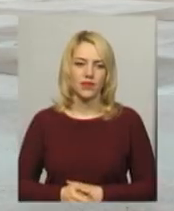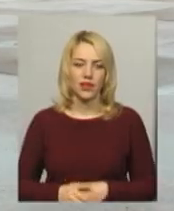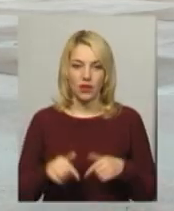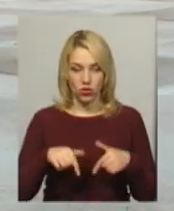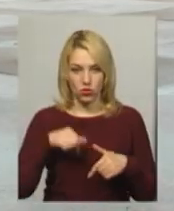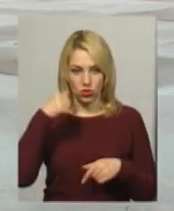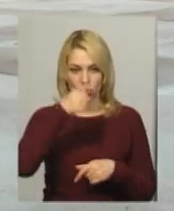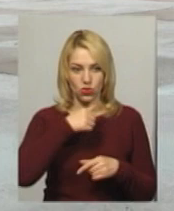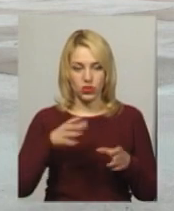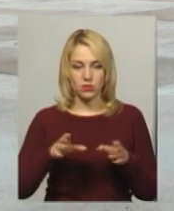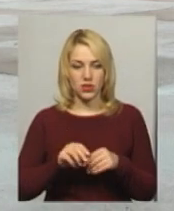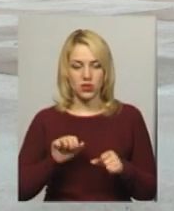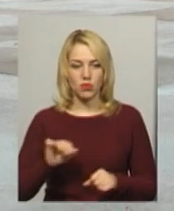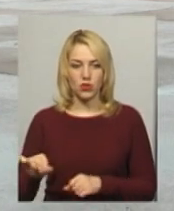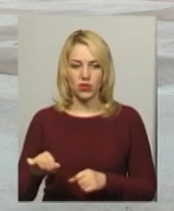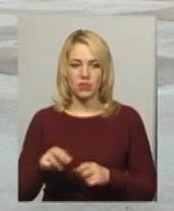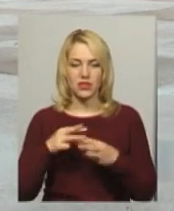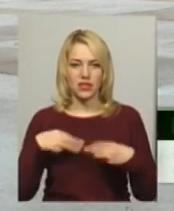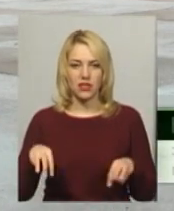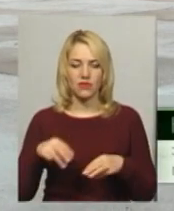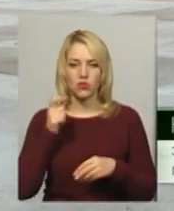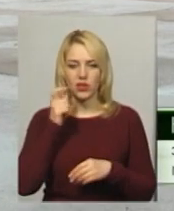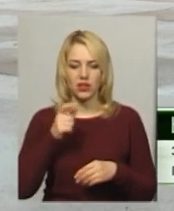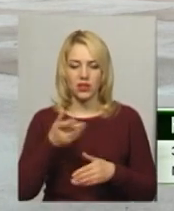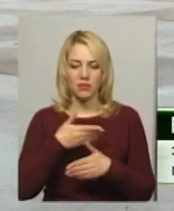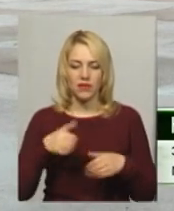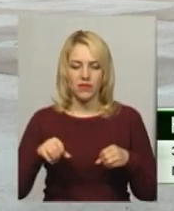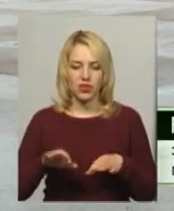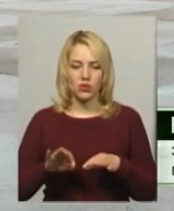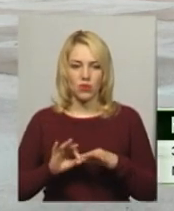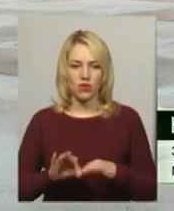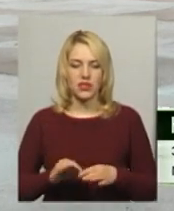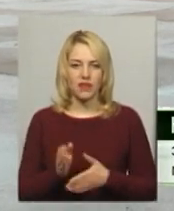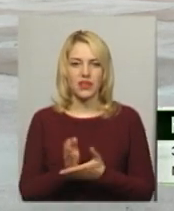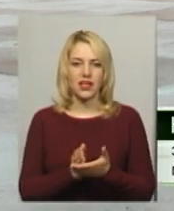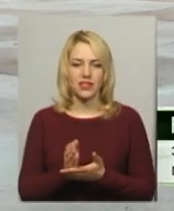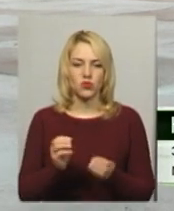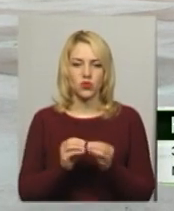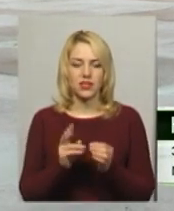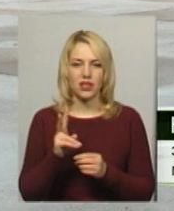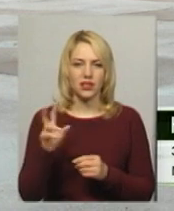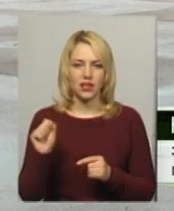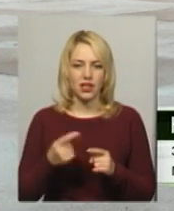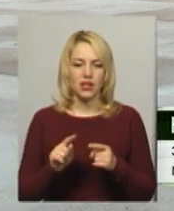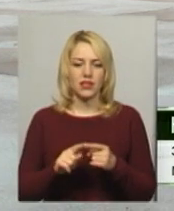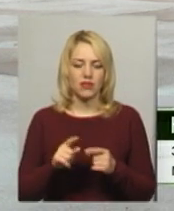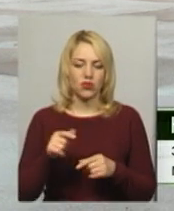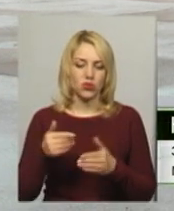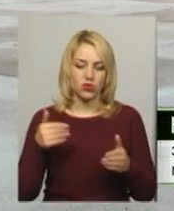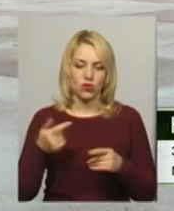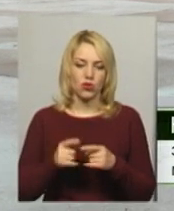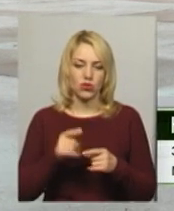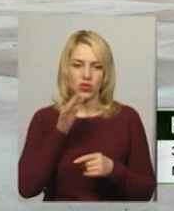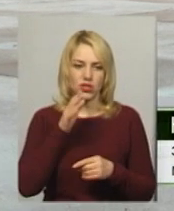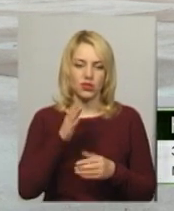Цього року спільно з Міністерством оборони України ми так само вирішили провести ветеранську десятку. До цього часу ветеранська десятка завжди проводилась в